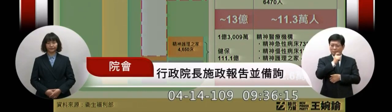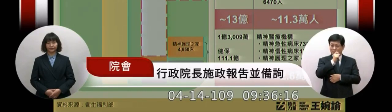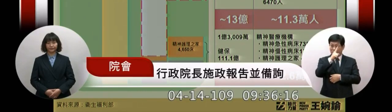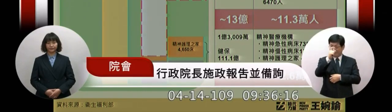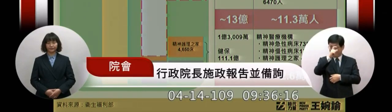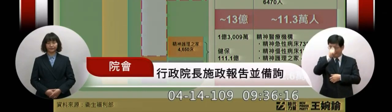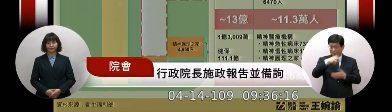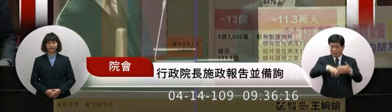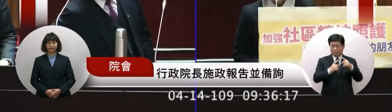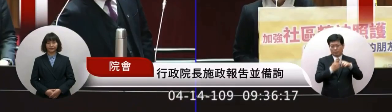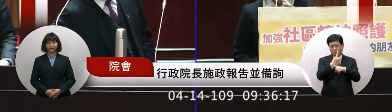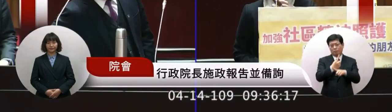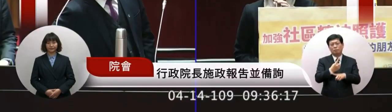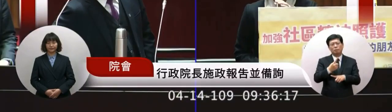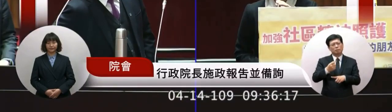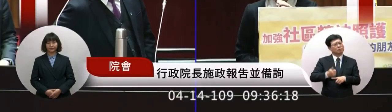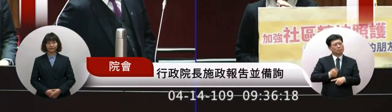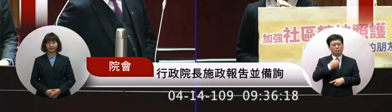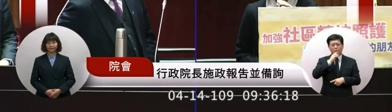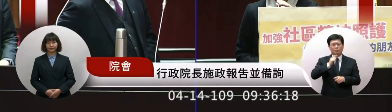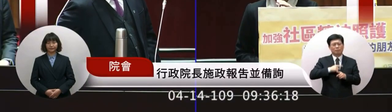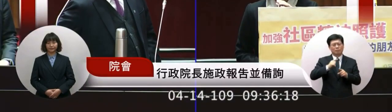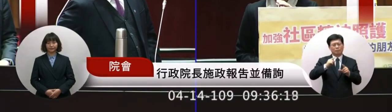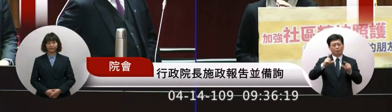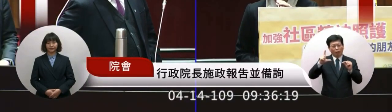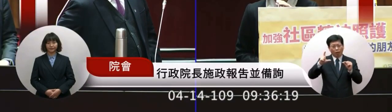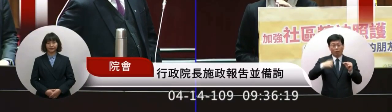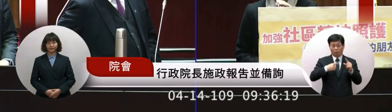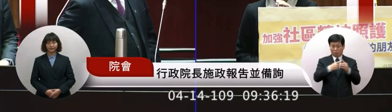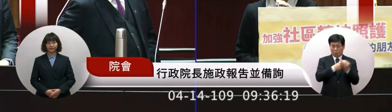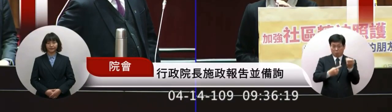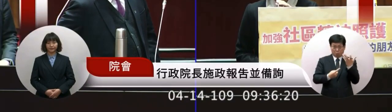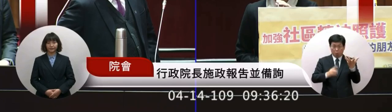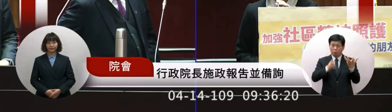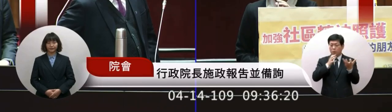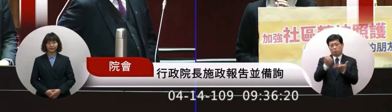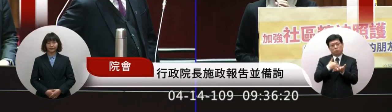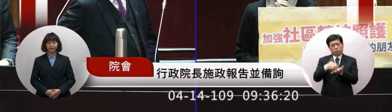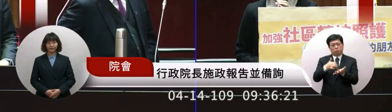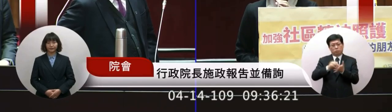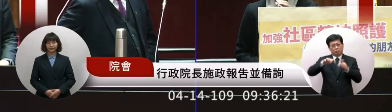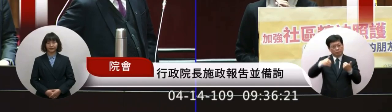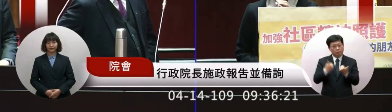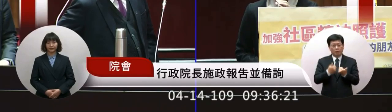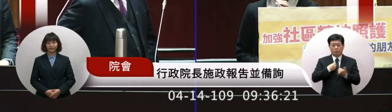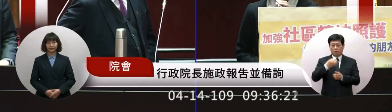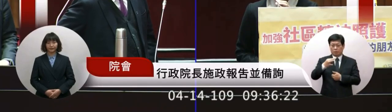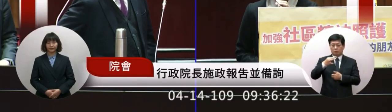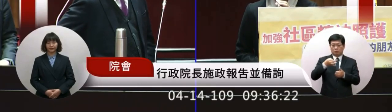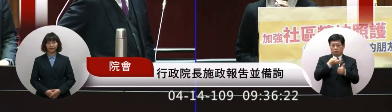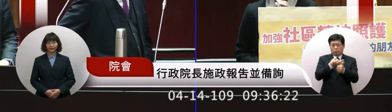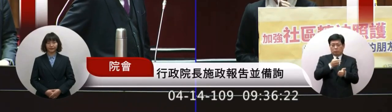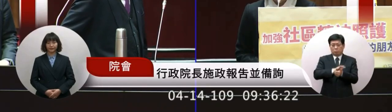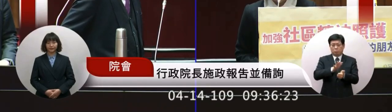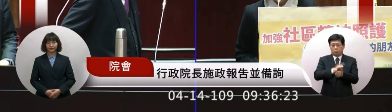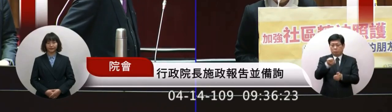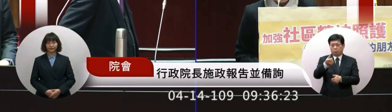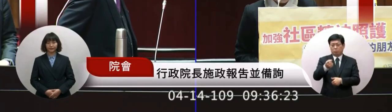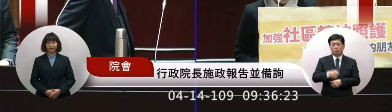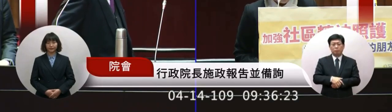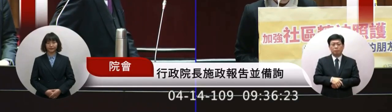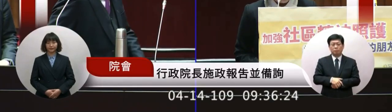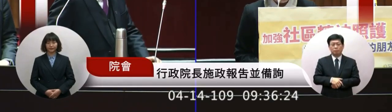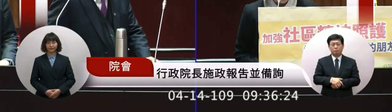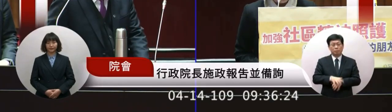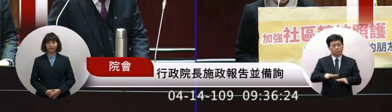111亿里面的1/10。其实有非常大的悬殊的对比，就是人口是非常的多，但是精神相关的这个协助以及资源却是非常的